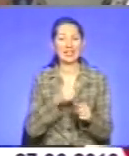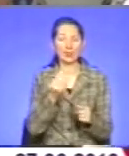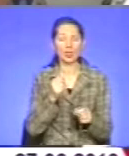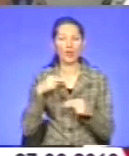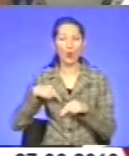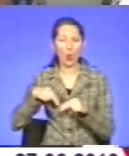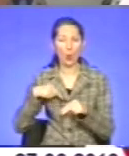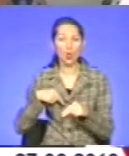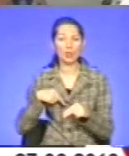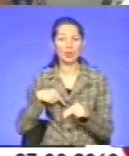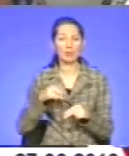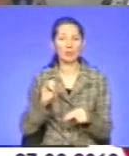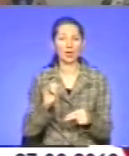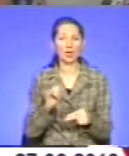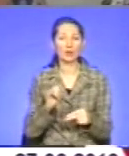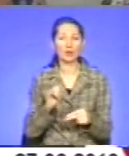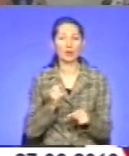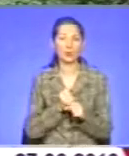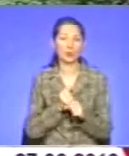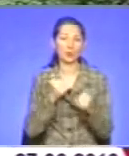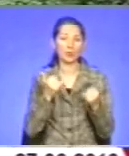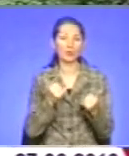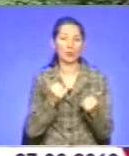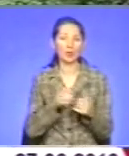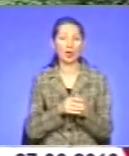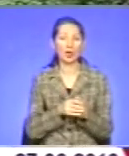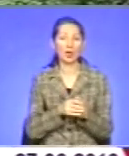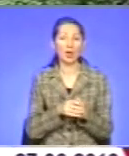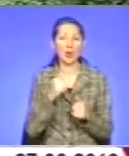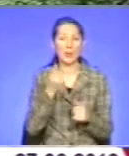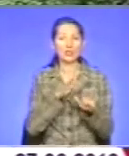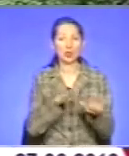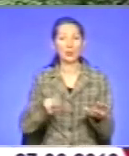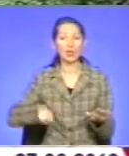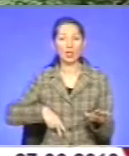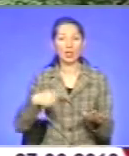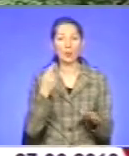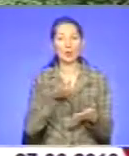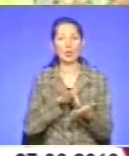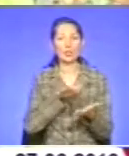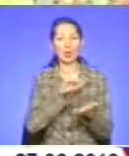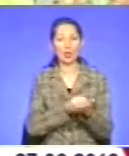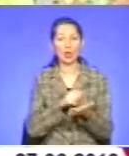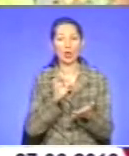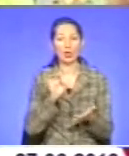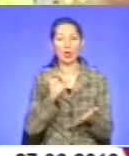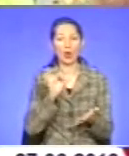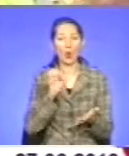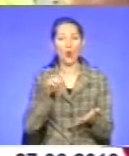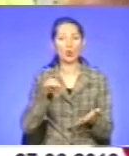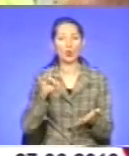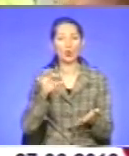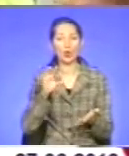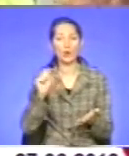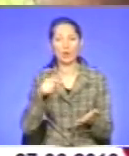роботі, і працюємо дотепер. Перший заступник директора обласного центру зайнятості Олександра Островська